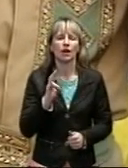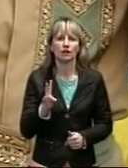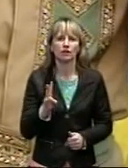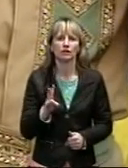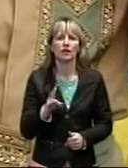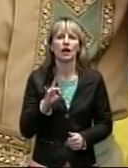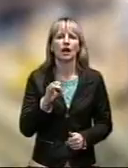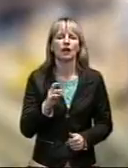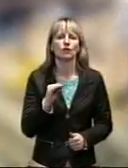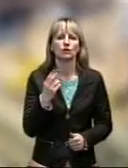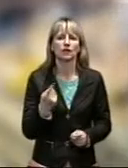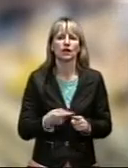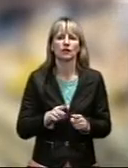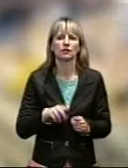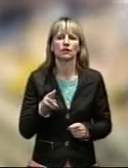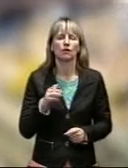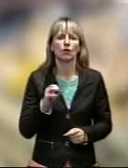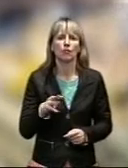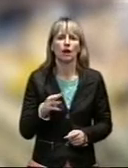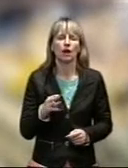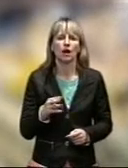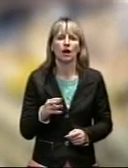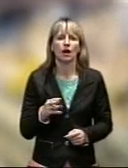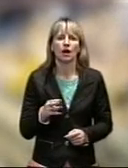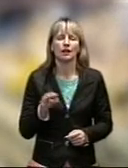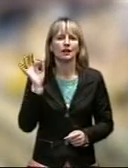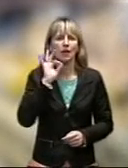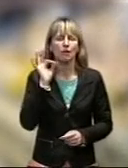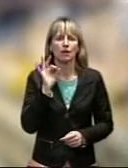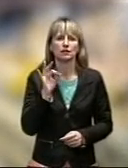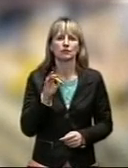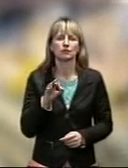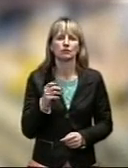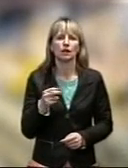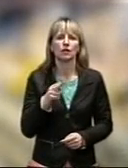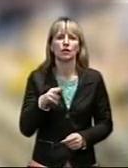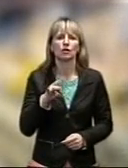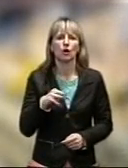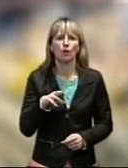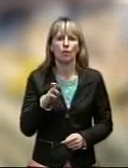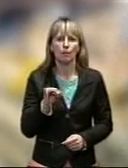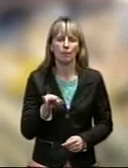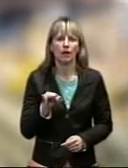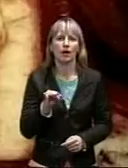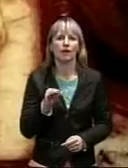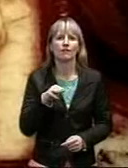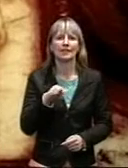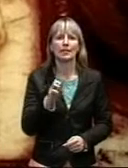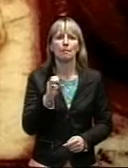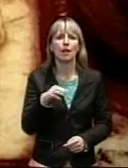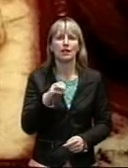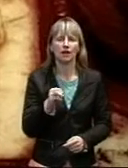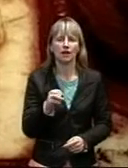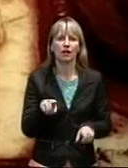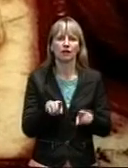румунською це доромб, німецькою це маультромель, в Тибеті, в Індії, в Китаї цей